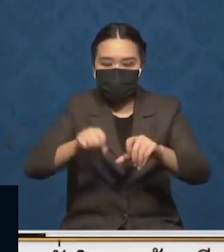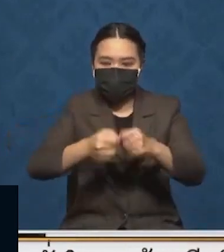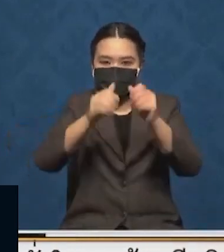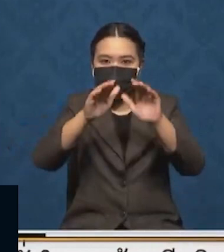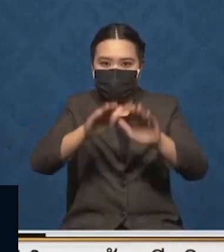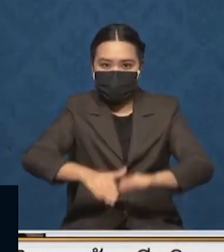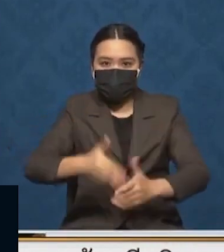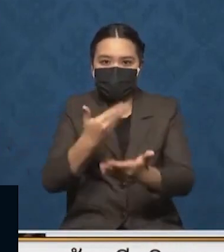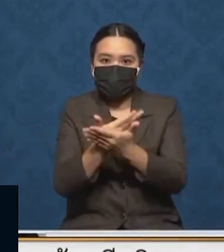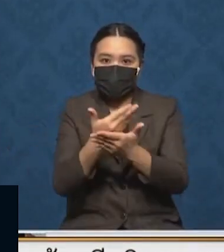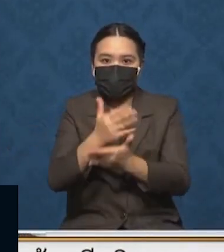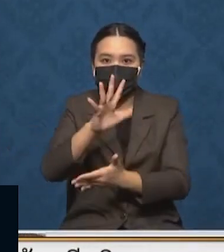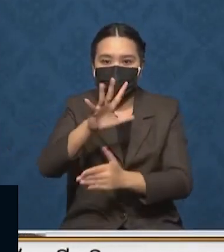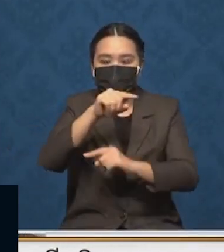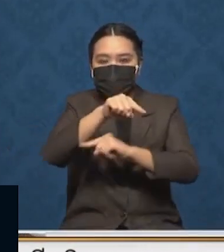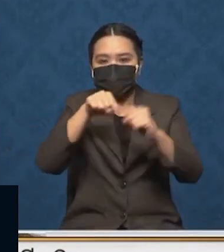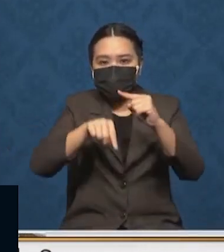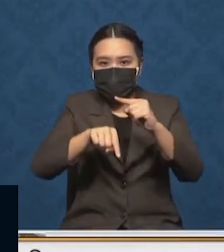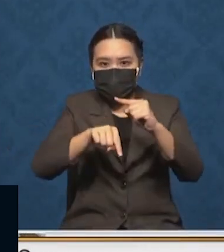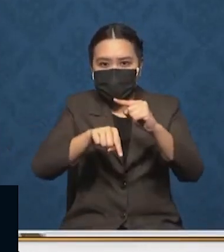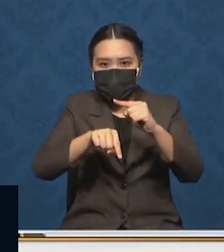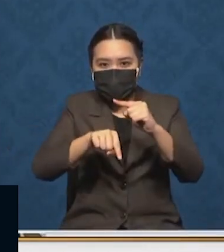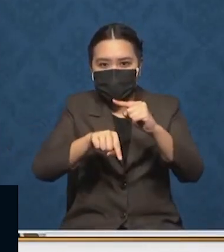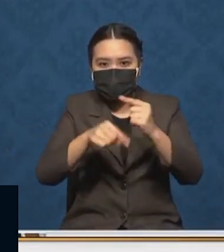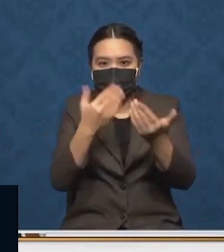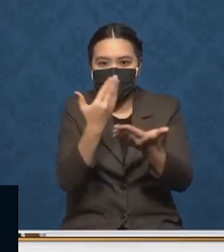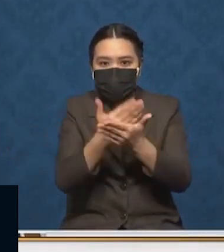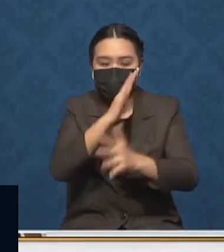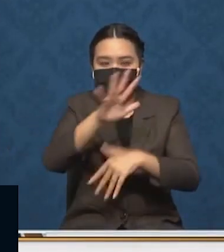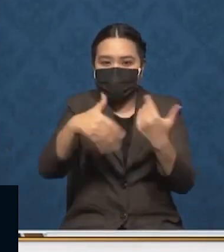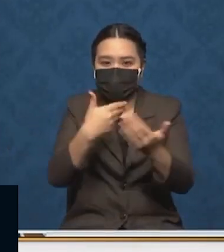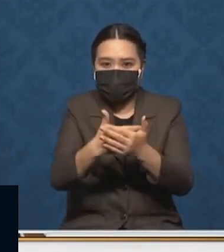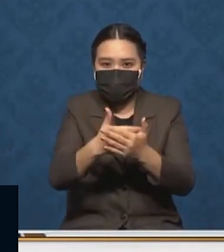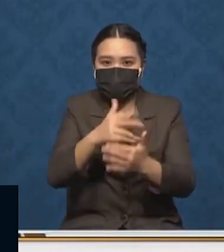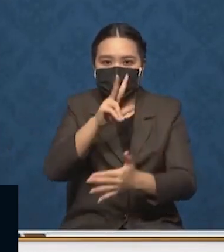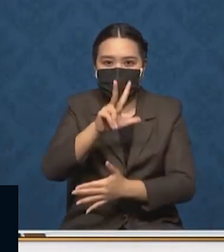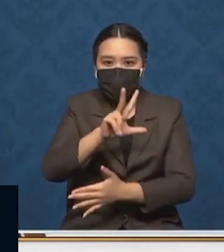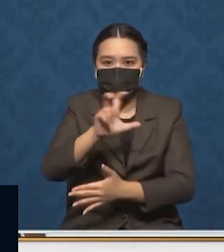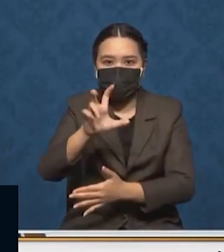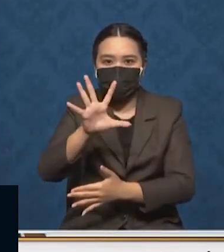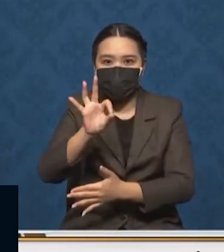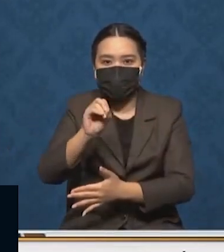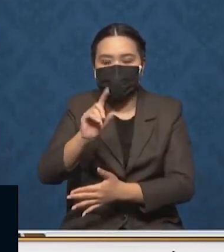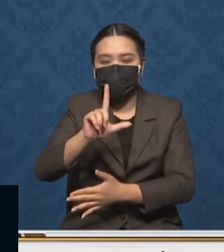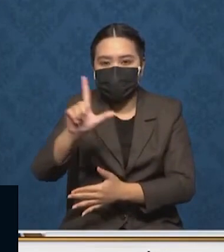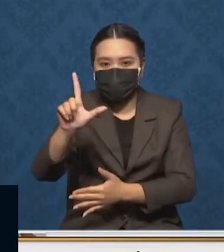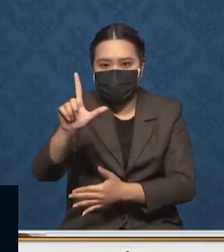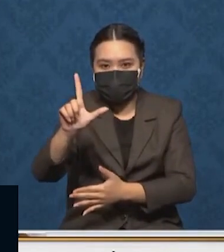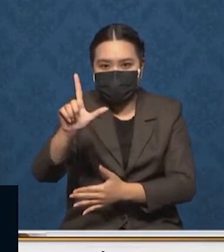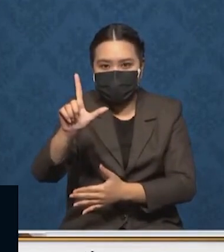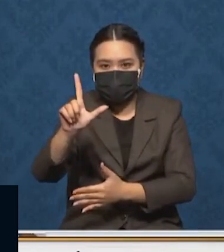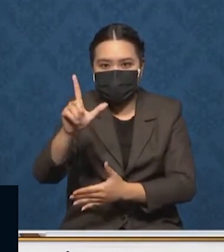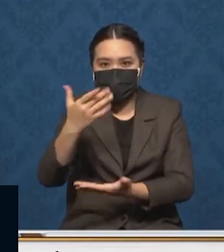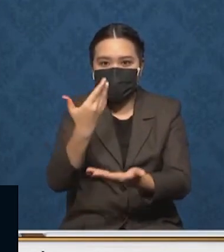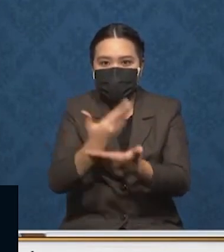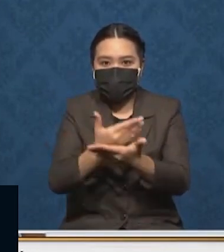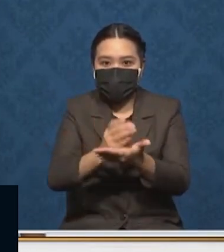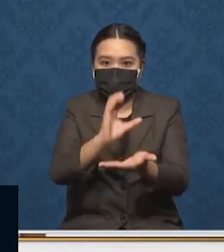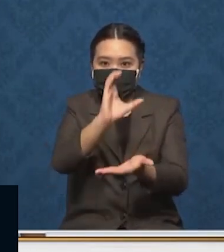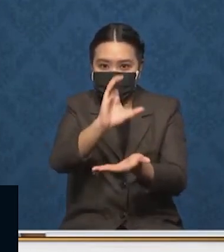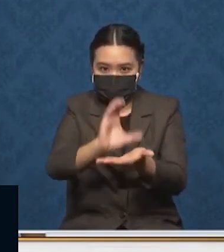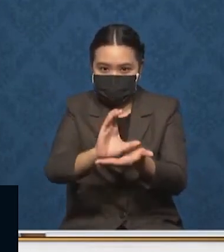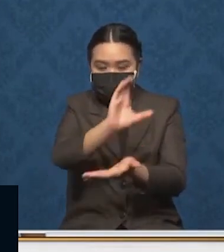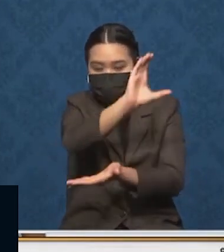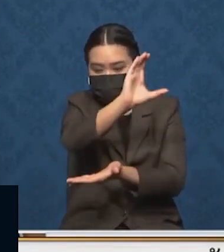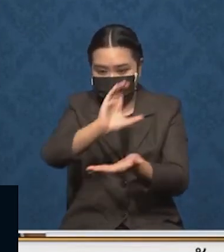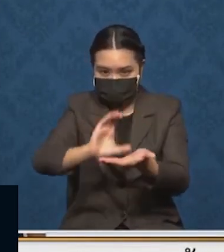จำนวน 5% คิดเป็นวงเงินทั้งสิ้นประมาณ390ล้านบาทจากวงเงินที่ขอรับการจัดส